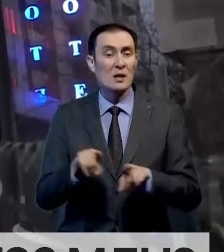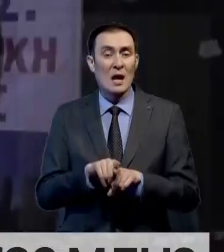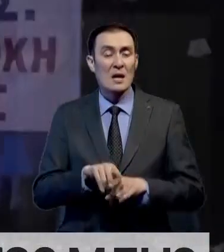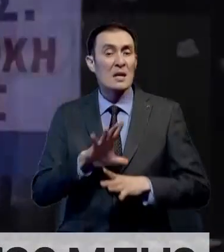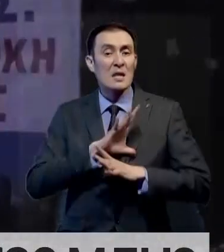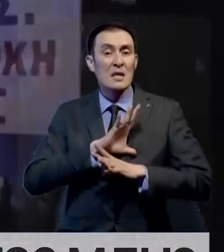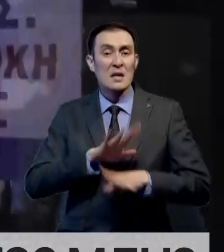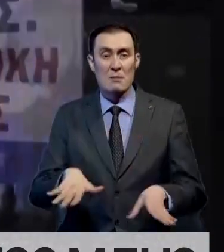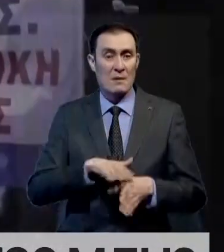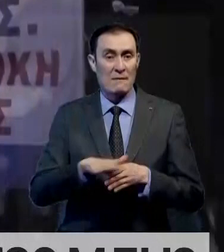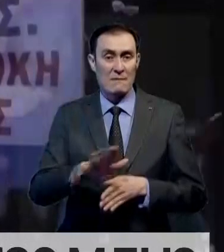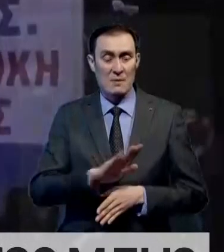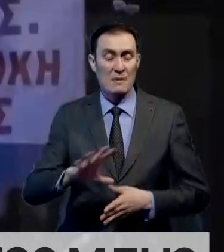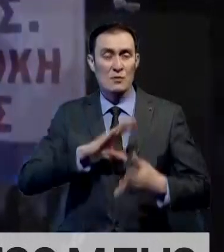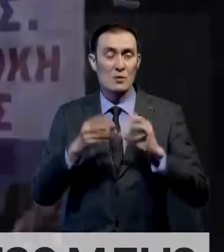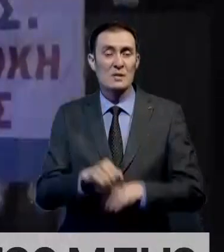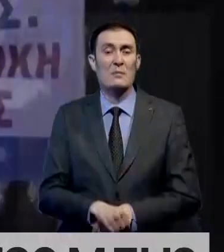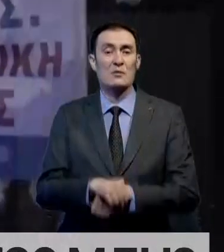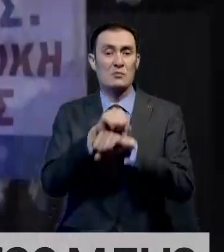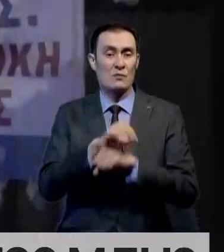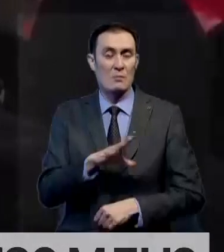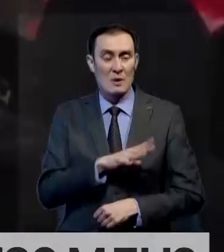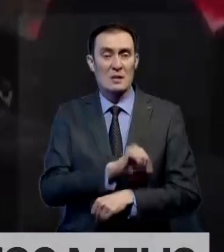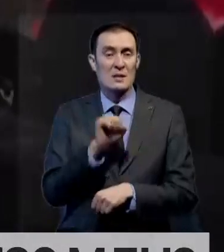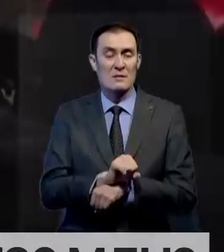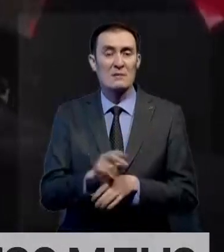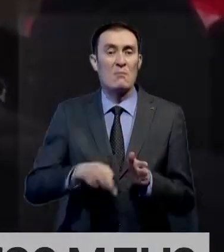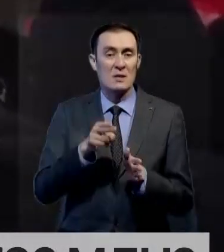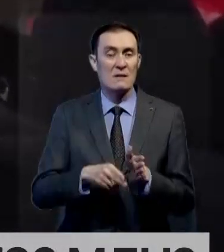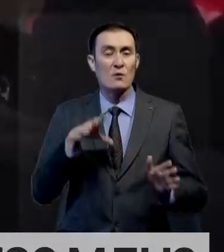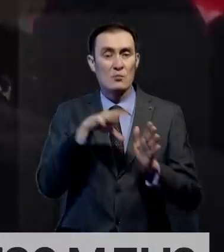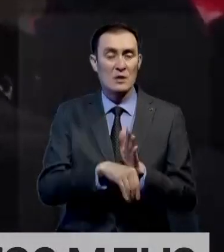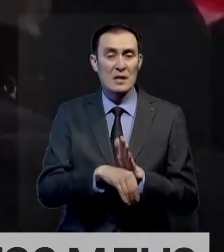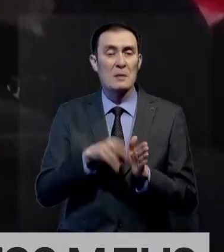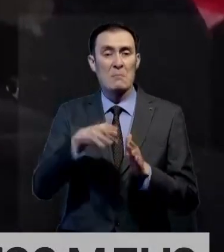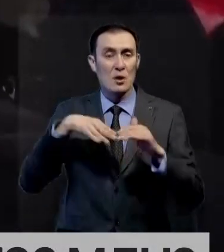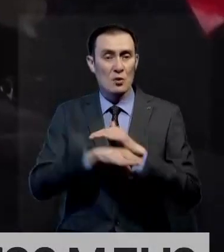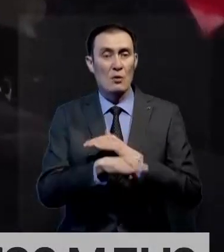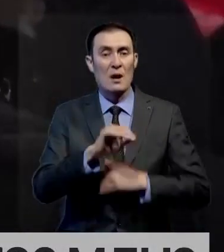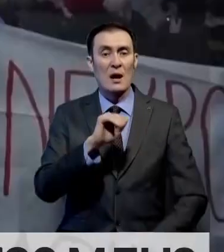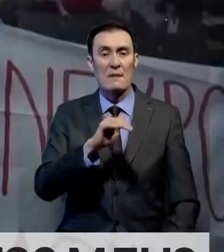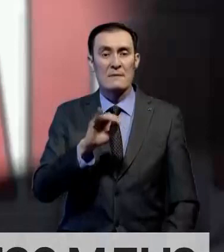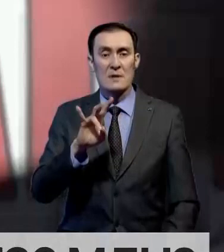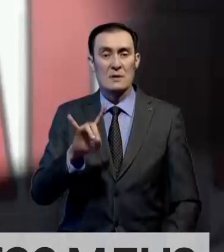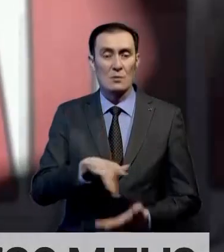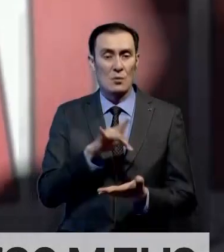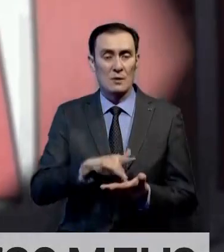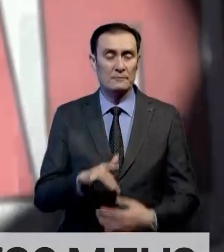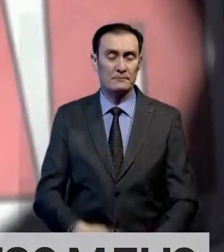был реализован. В результате забастовки в стране остановились поезда, в том числе и метро «Афин».